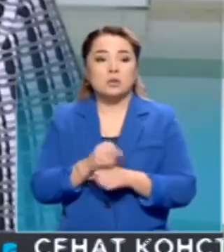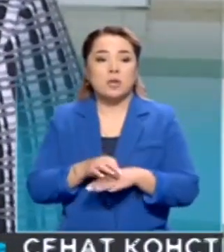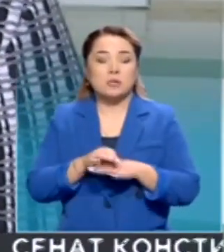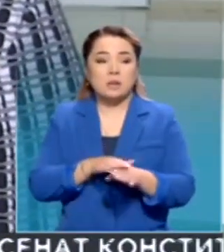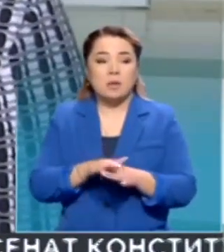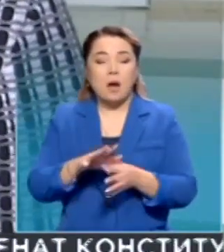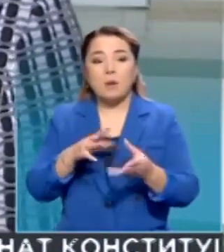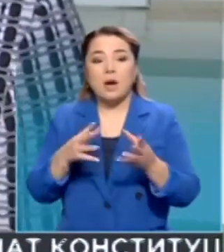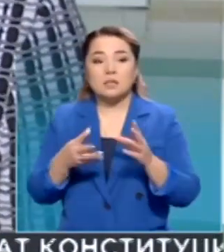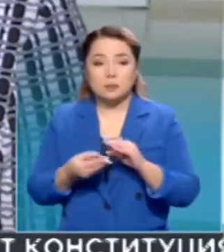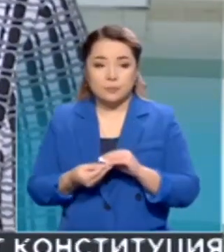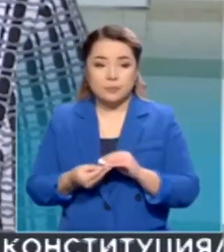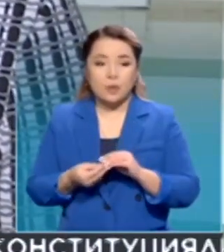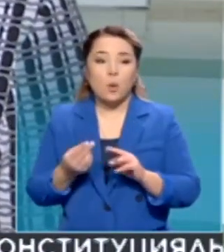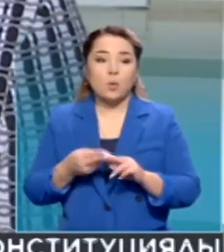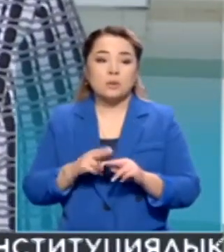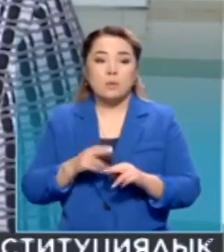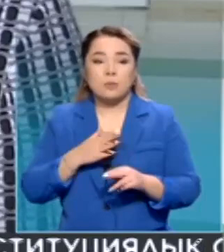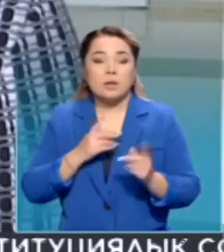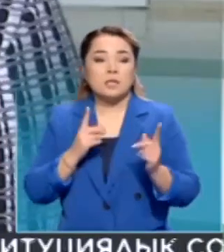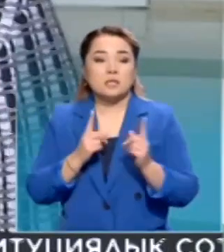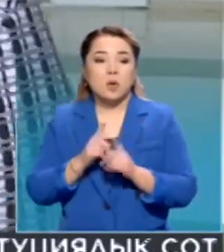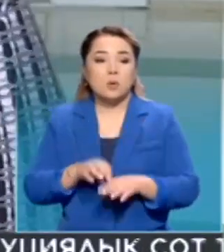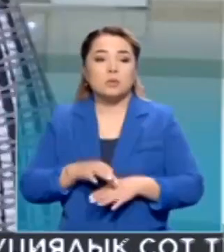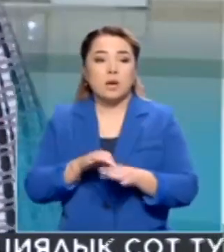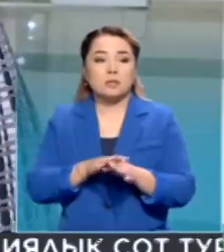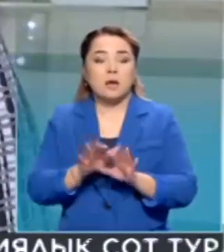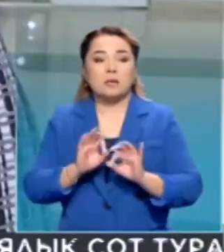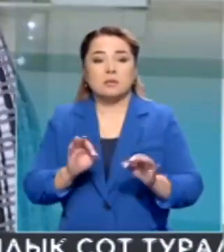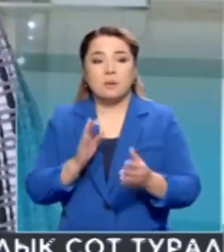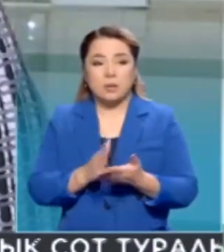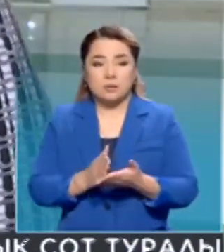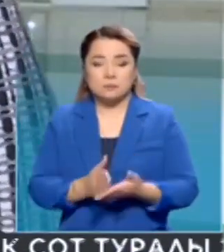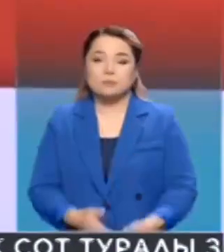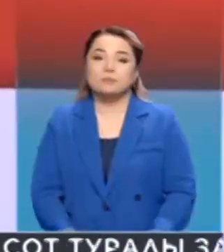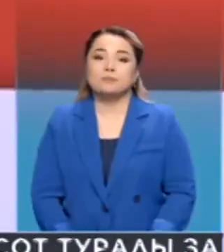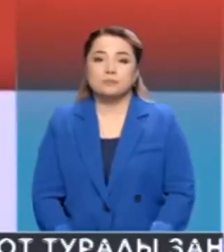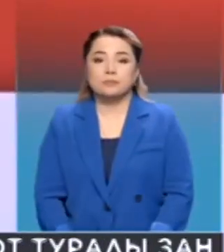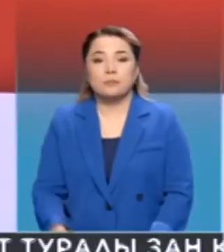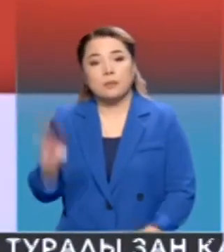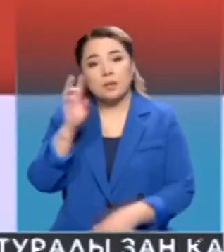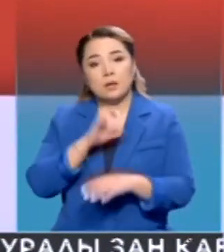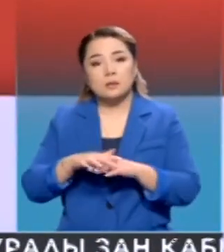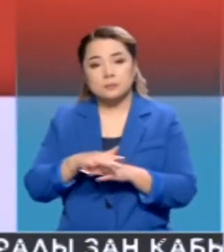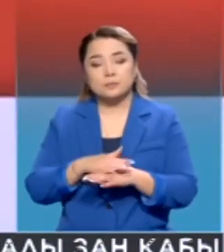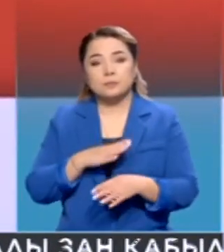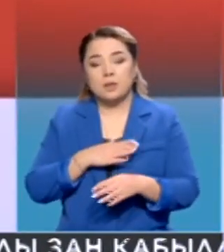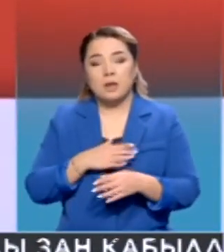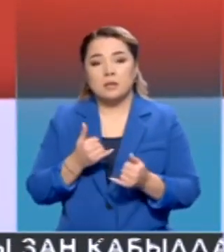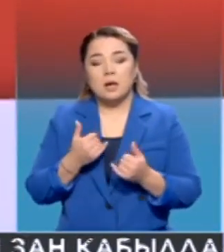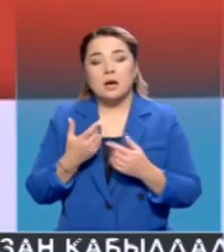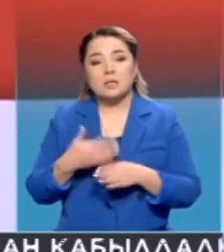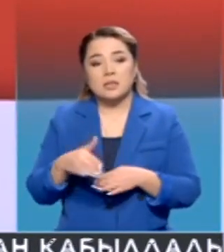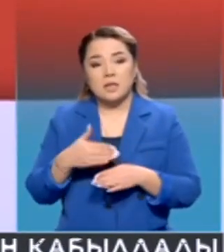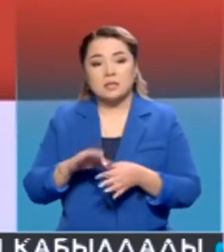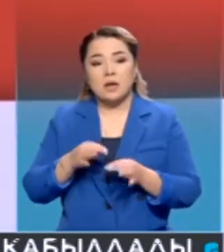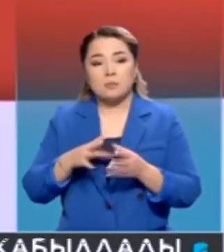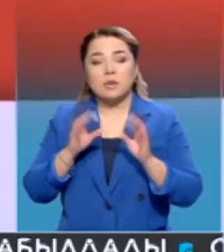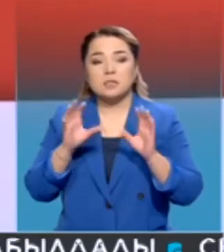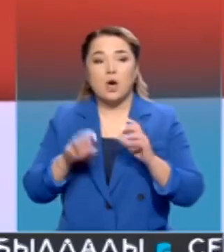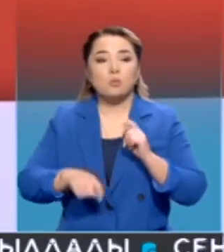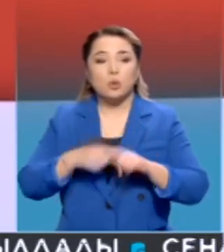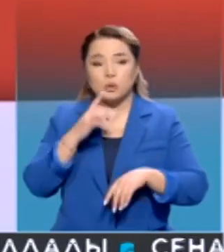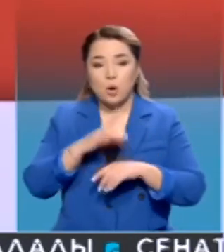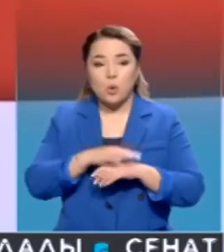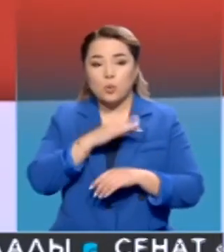асыру осының барлығы біздің бүгін кездесу барысында айтылып жатыр. Елімізде аккредиттеуге қатысты заң